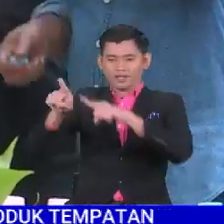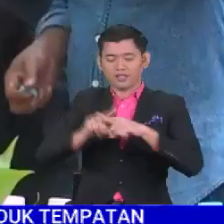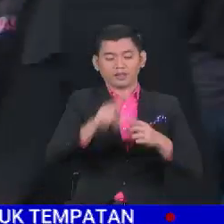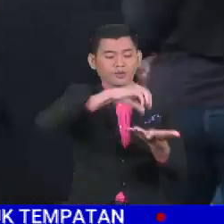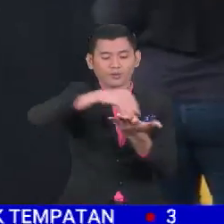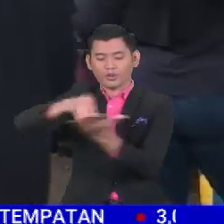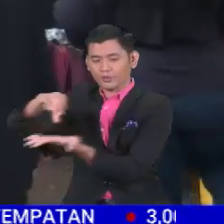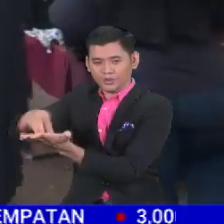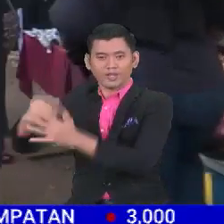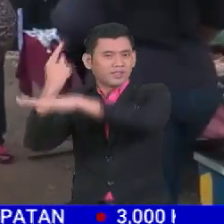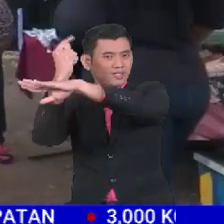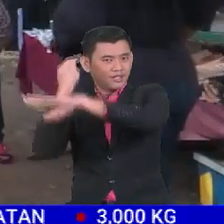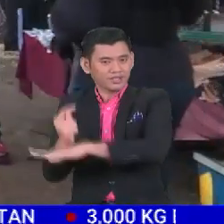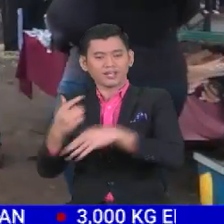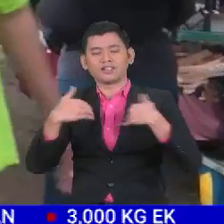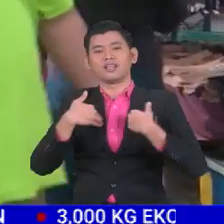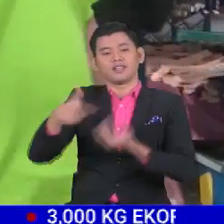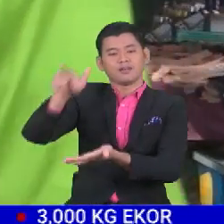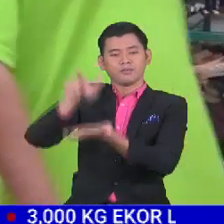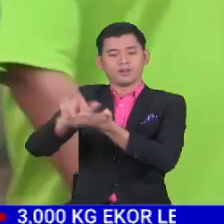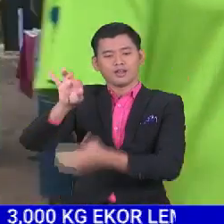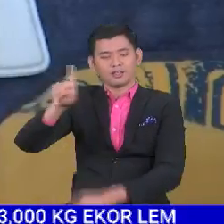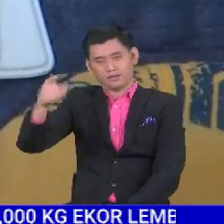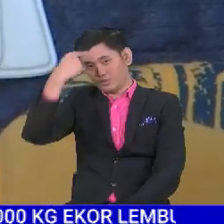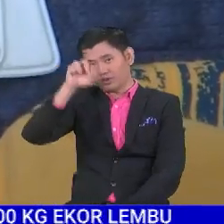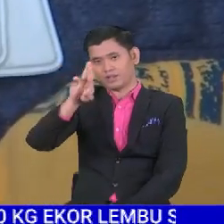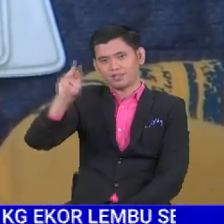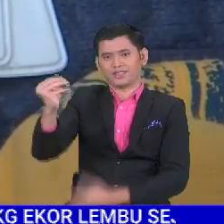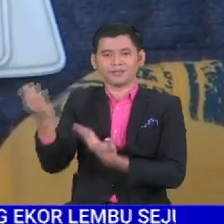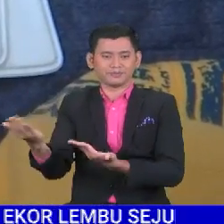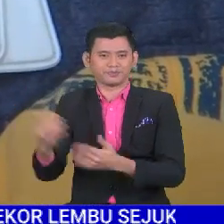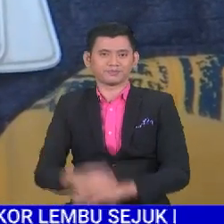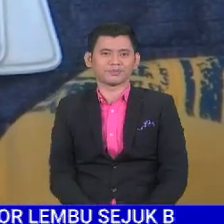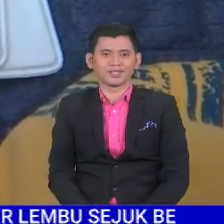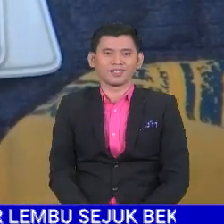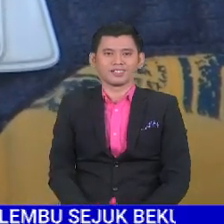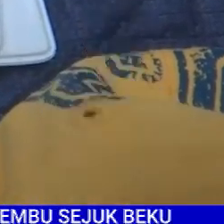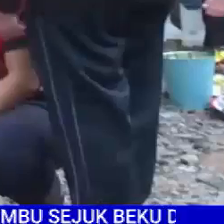kuih tradisional tempatan. Alif Ashraf Kamanor, RTM.